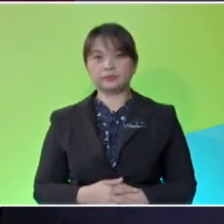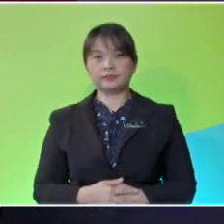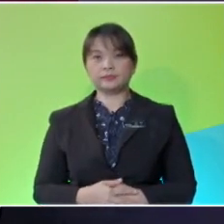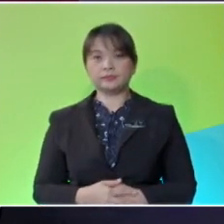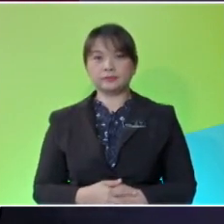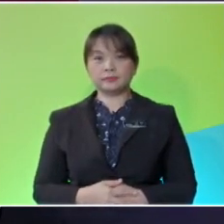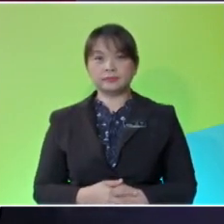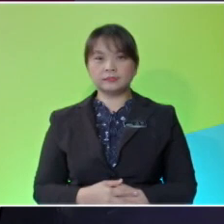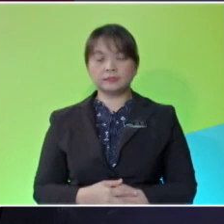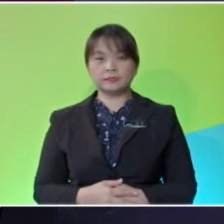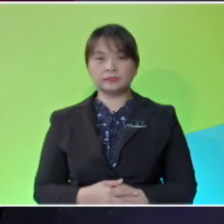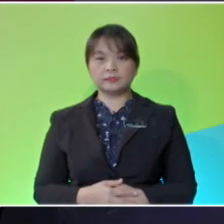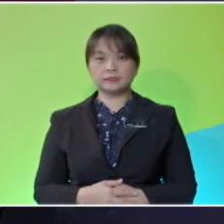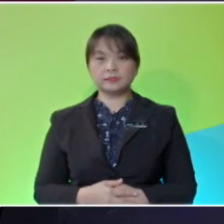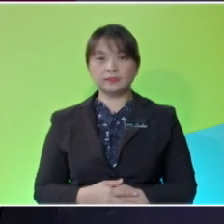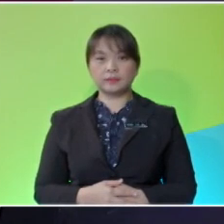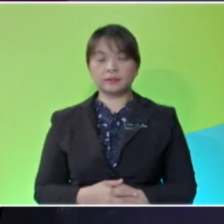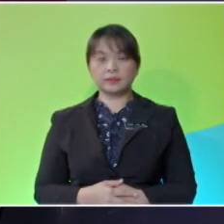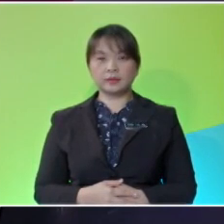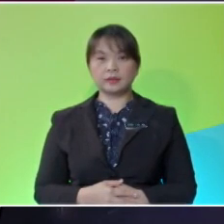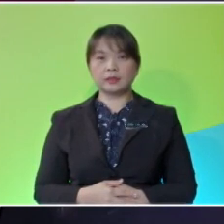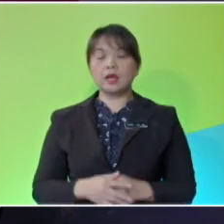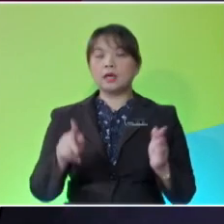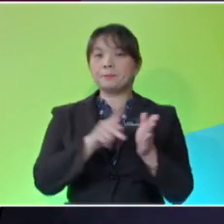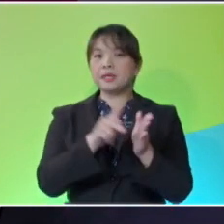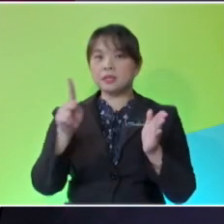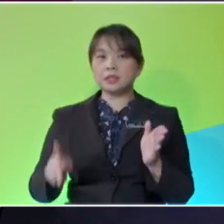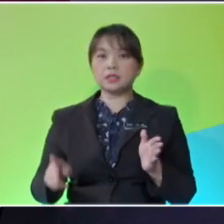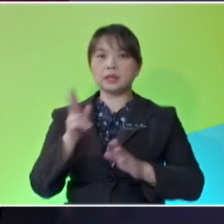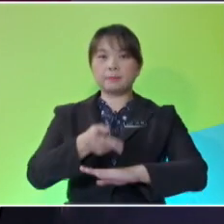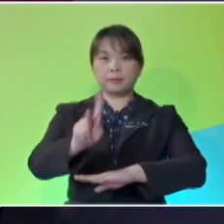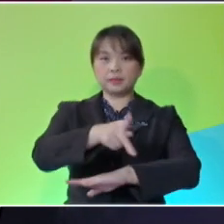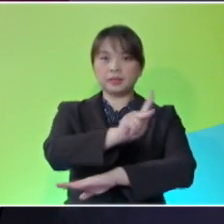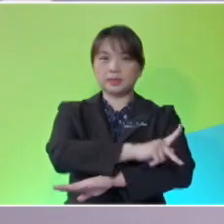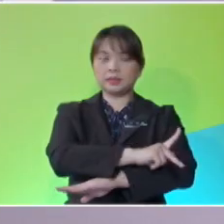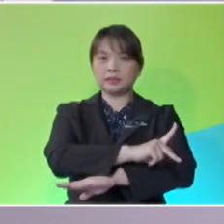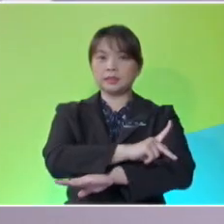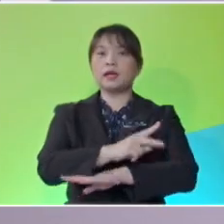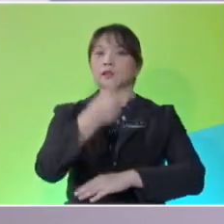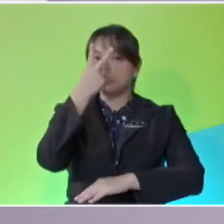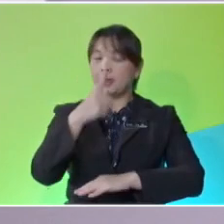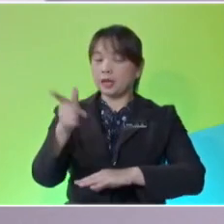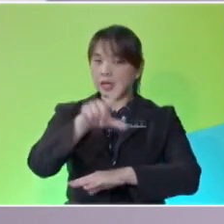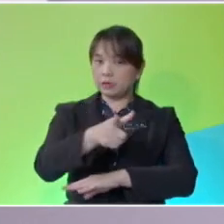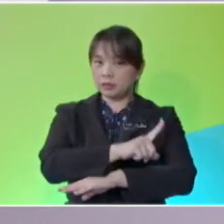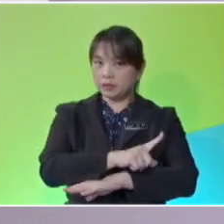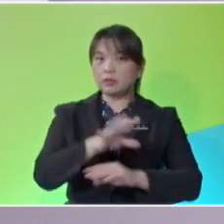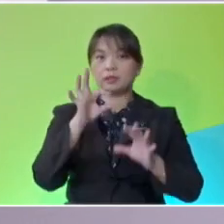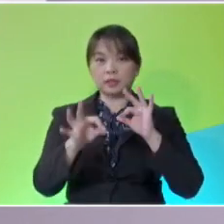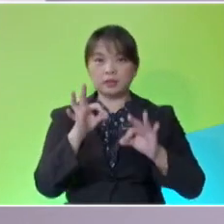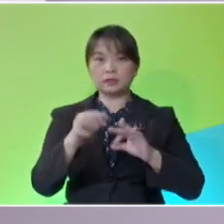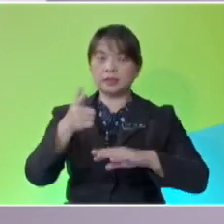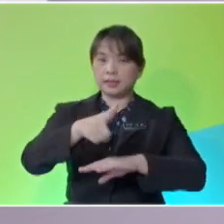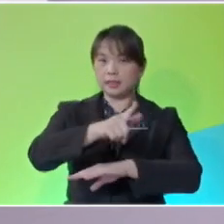terakhirnya pasti kawasan pinggir pantai pinggir pantai ini dah laut kita kan